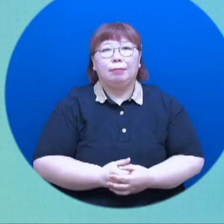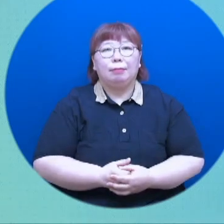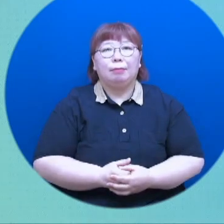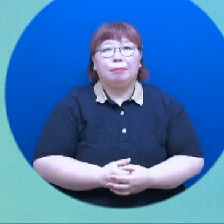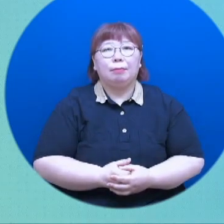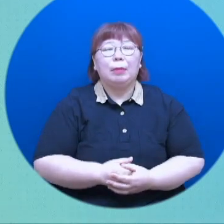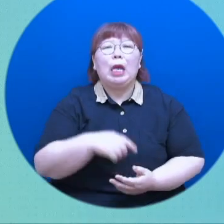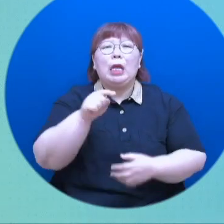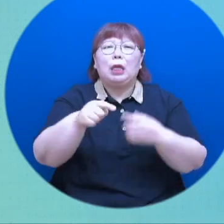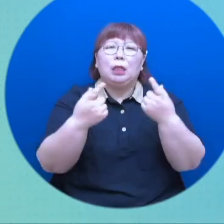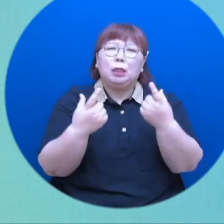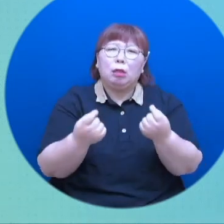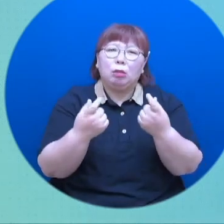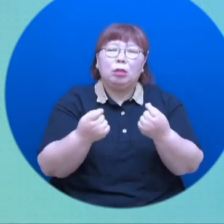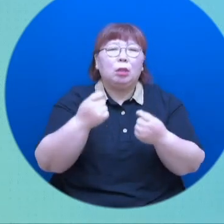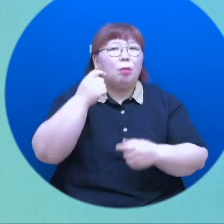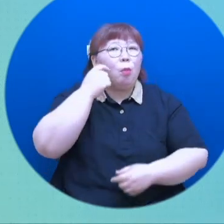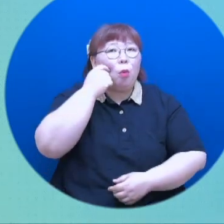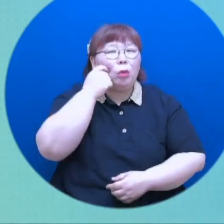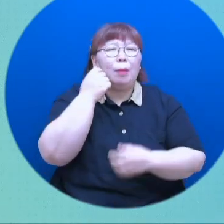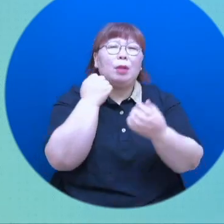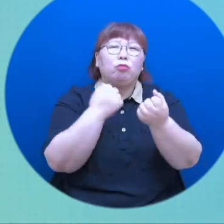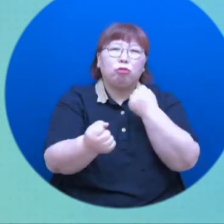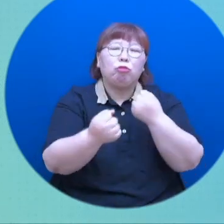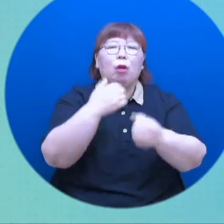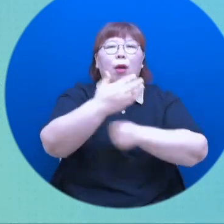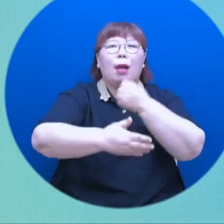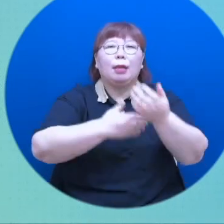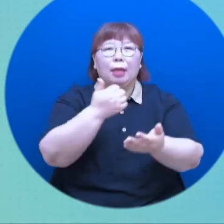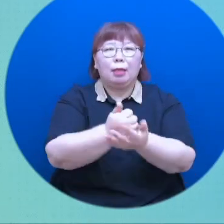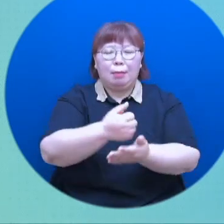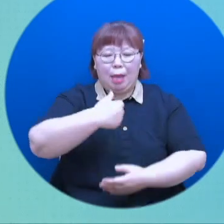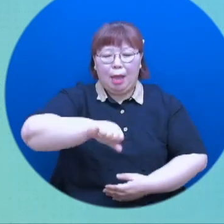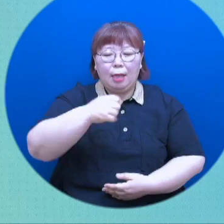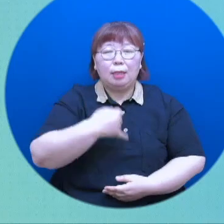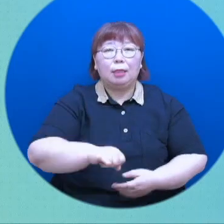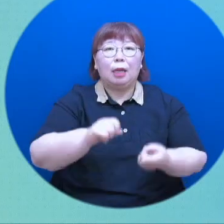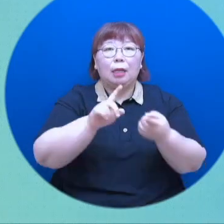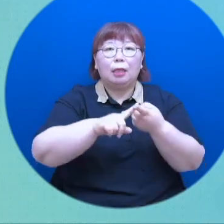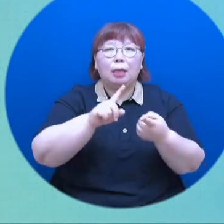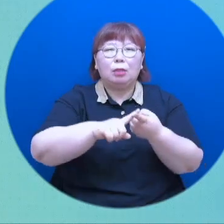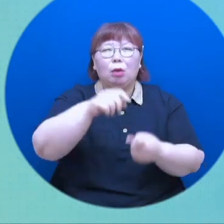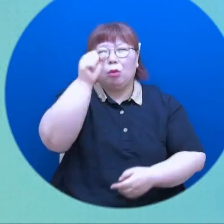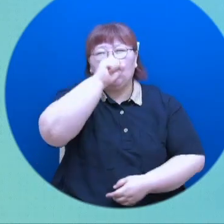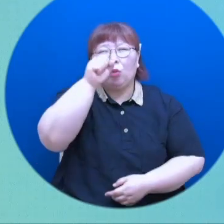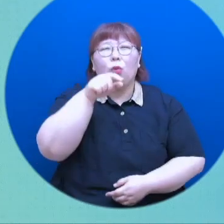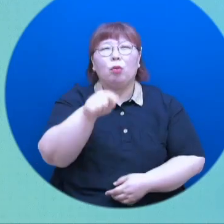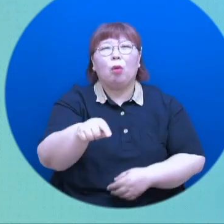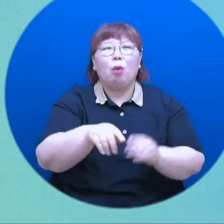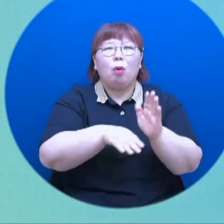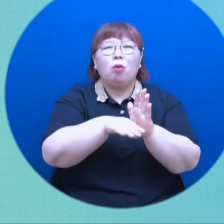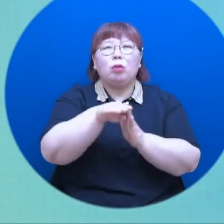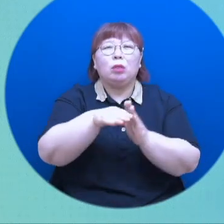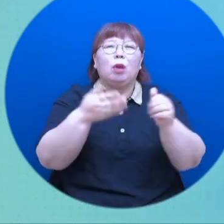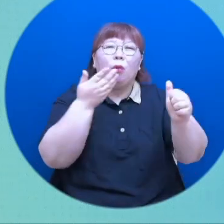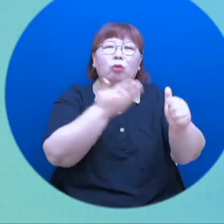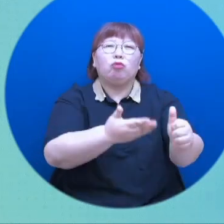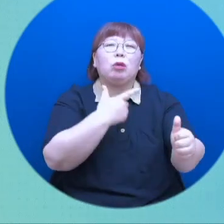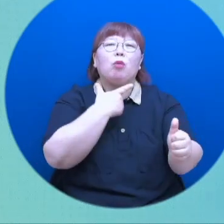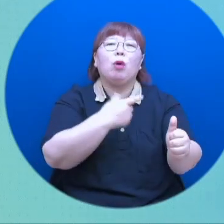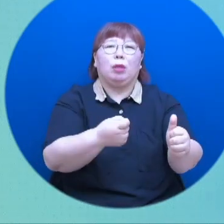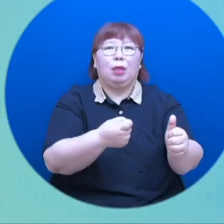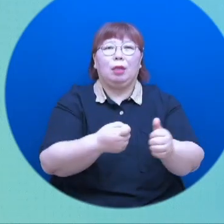그렇지 못하다 할지라도 하나님은 여전히 하나님의 자녀들에 대하여 좋은 것으로 채워주시기를 원하는